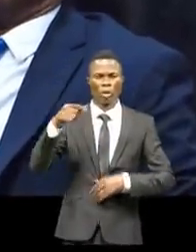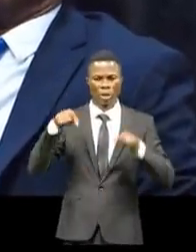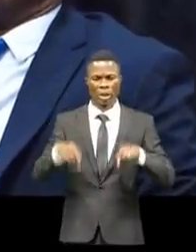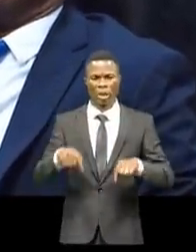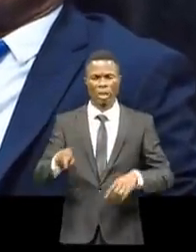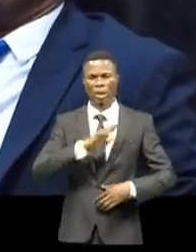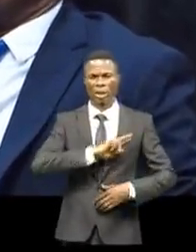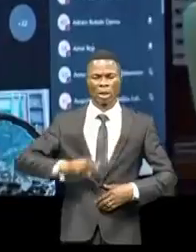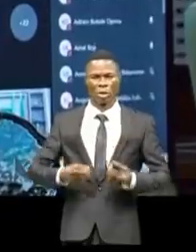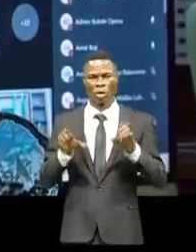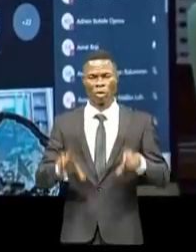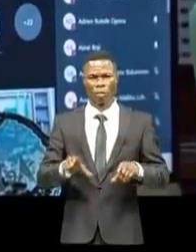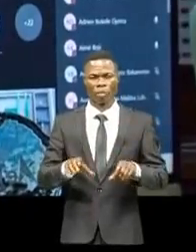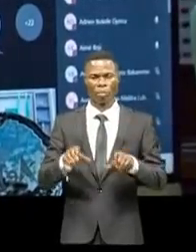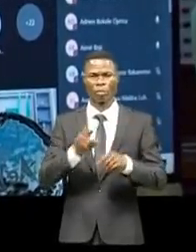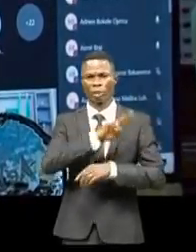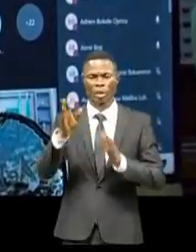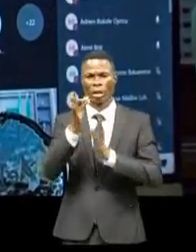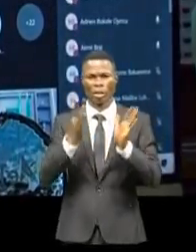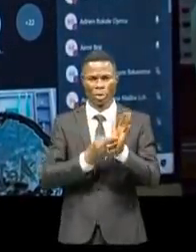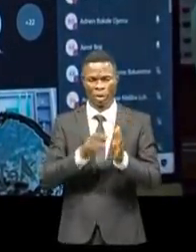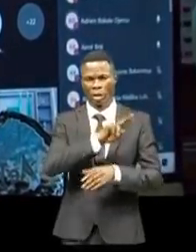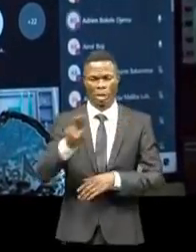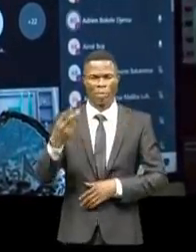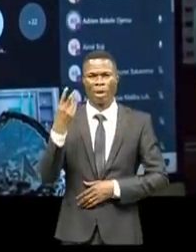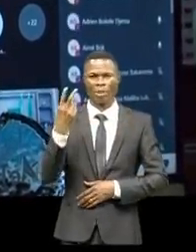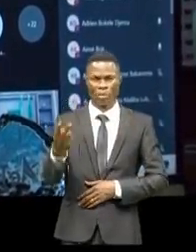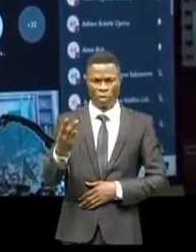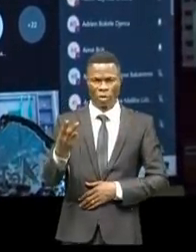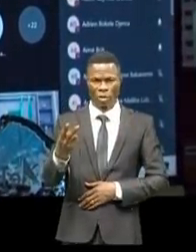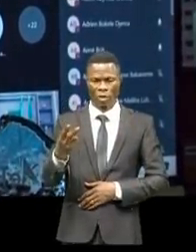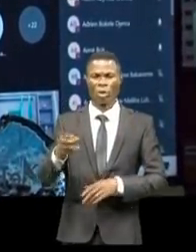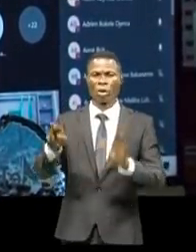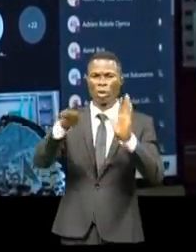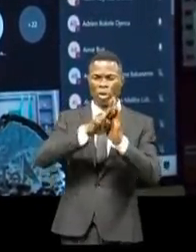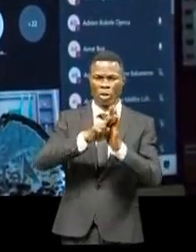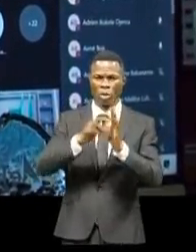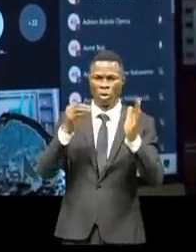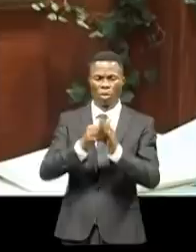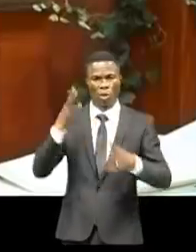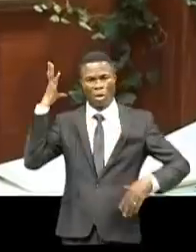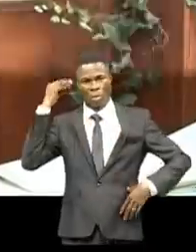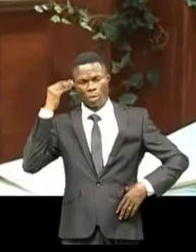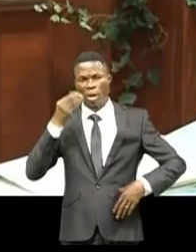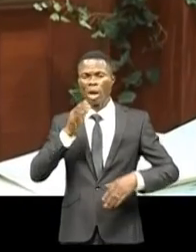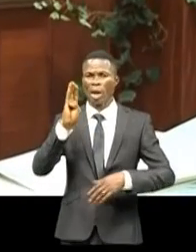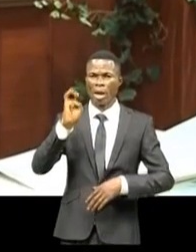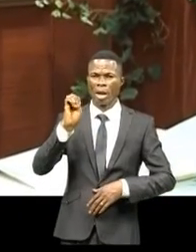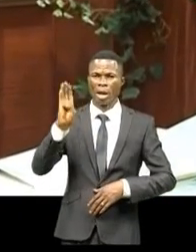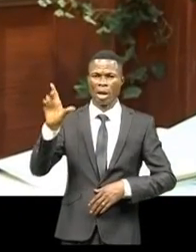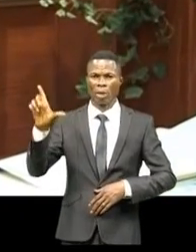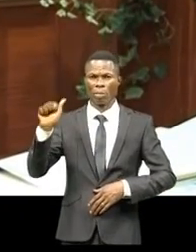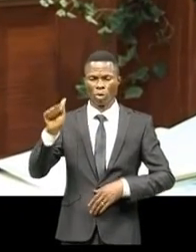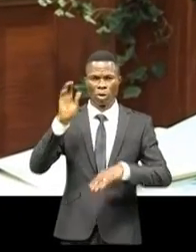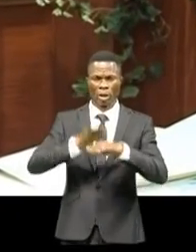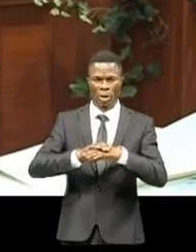démocratique du Congo, entre 2018 et 2020, lors de la riposte contre l'épidémie d'Ebola qui sévissait dans le